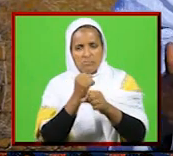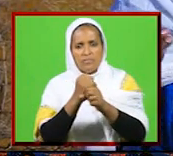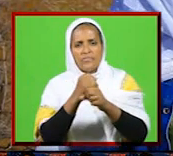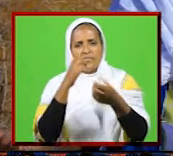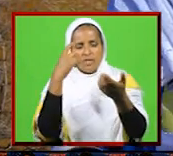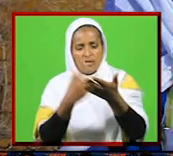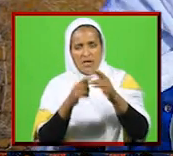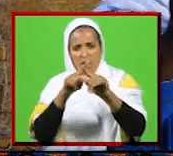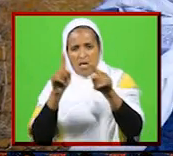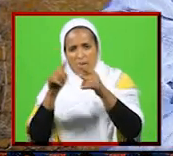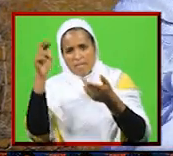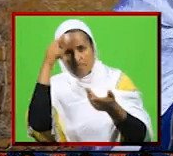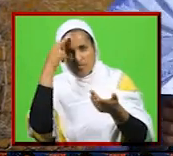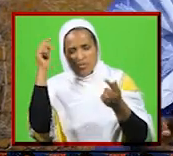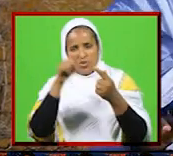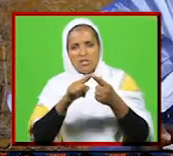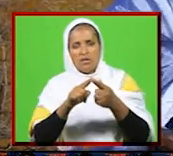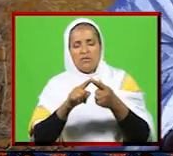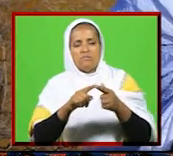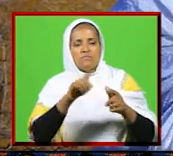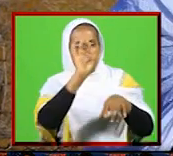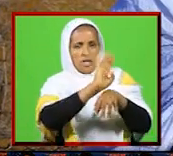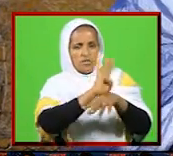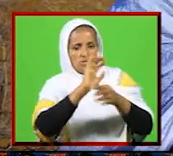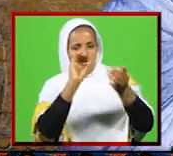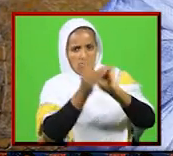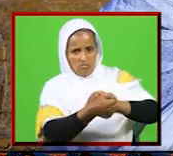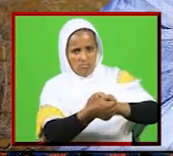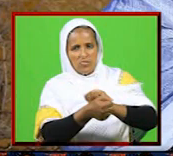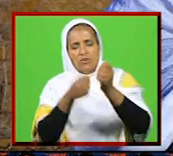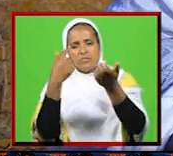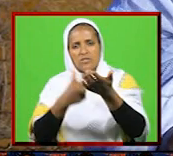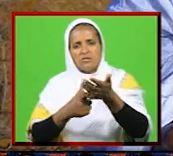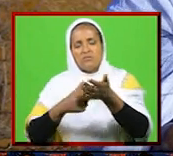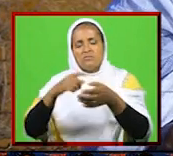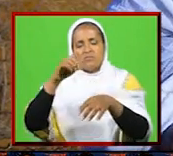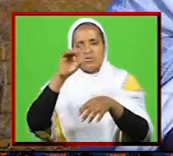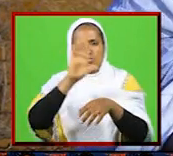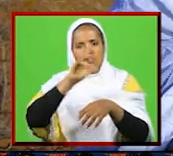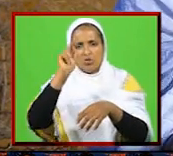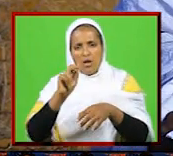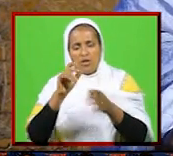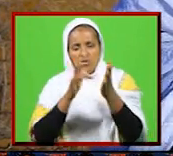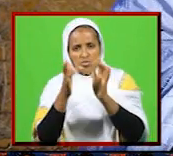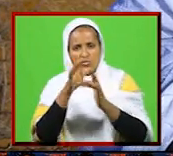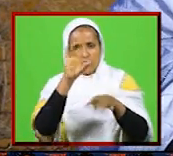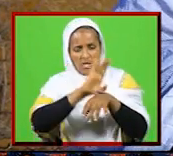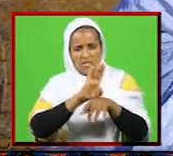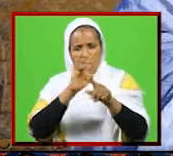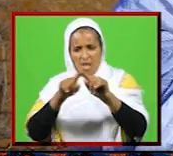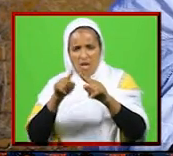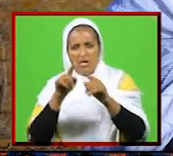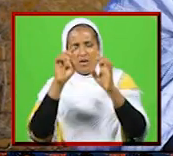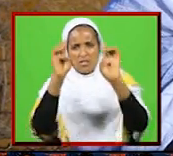እንግዲህ በተለያዩ ምክንያቶች አሁን ወደ ደብርነት ተቀይሯል። በዚህ የጉዲያ ኢየሱስ ቤተክርስቲያን የተለያዩ